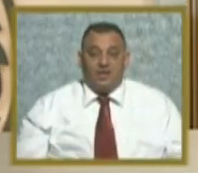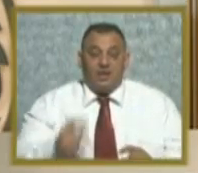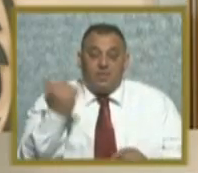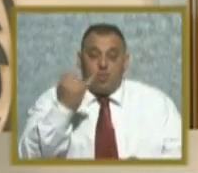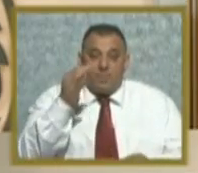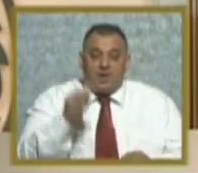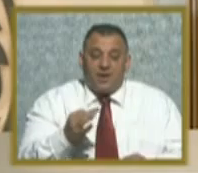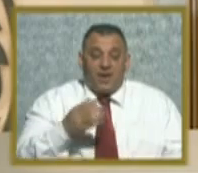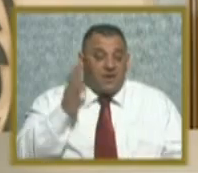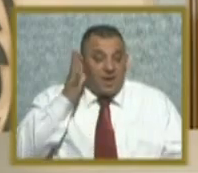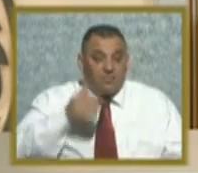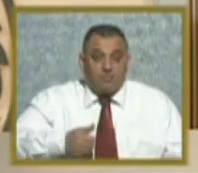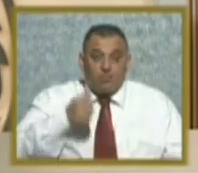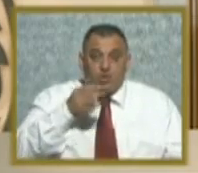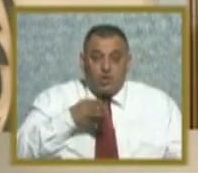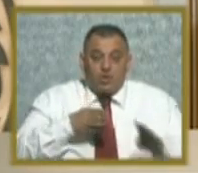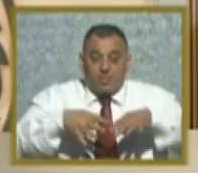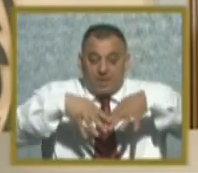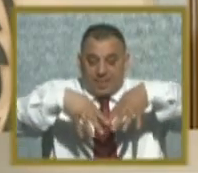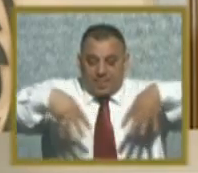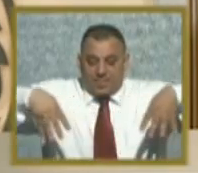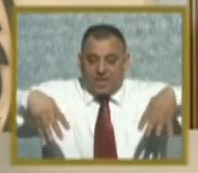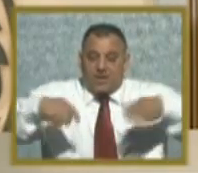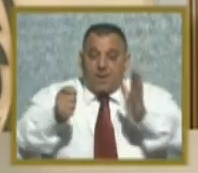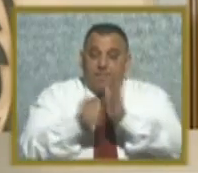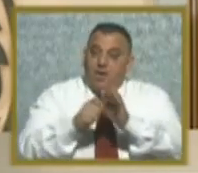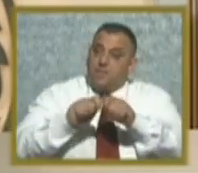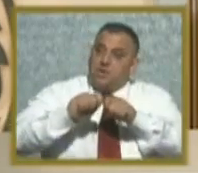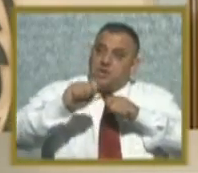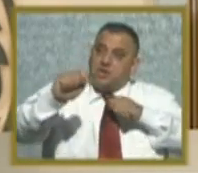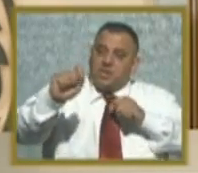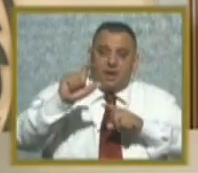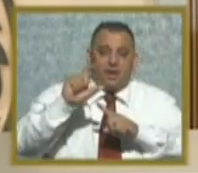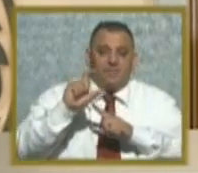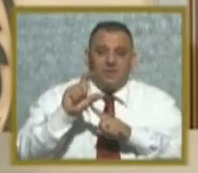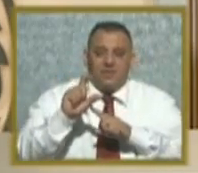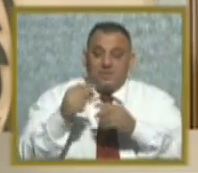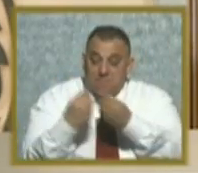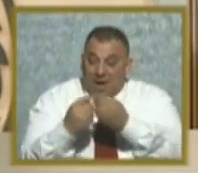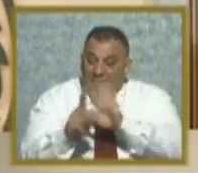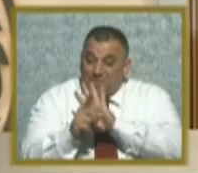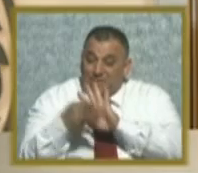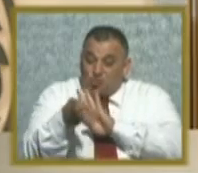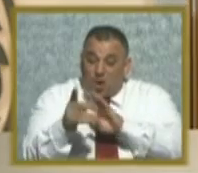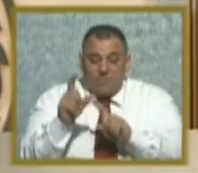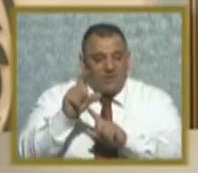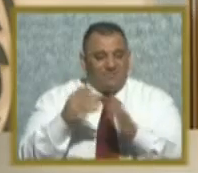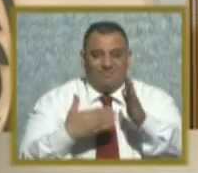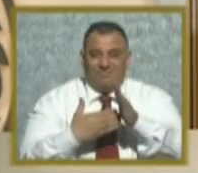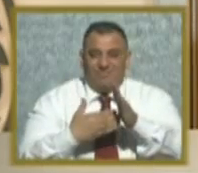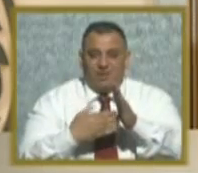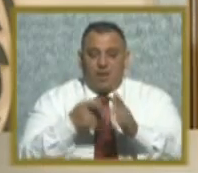شروط صحة الصلاة اتصال الصفوف، أنت بعيدة، أنت في بيت مستقل والمسجد مستقل، فما تصلي معه،